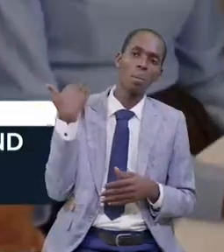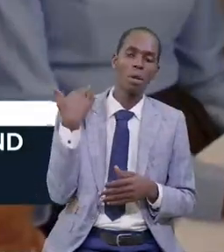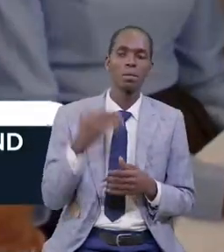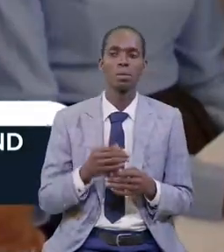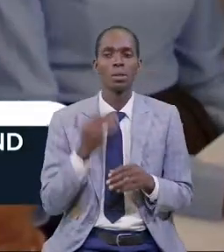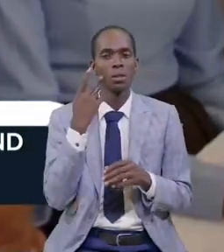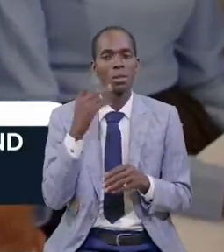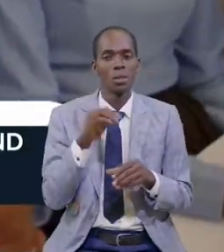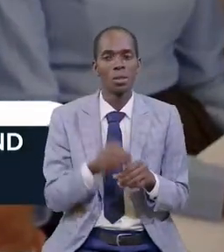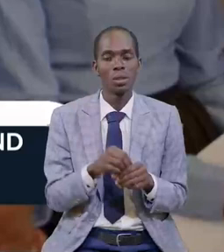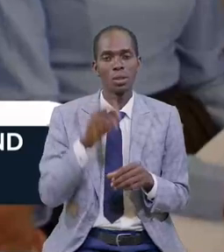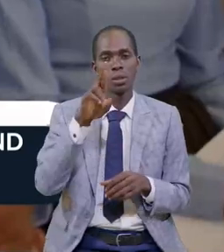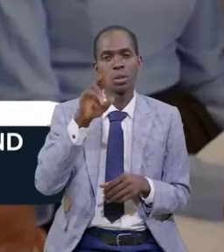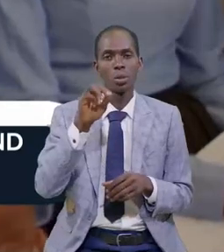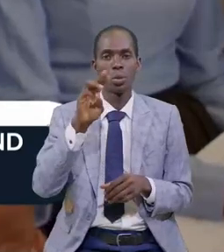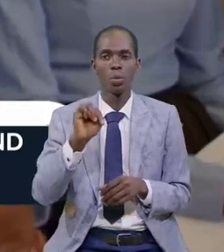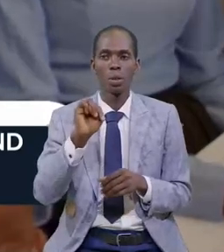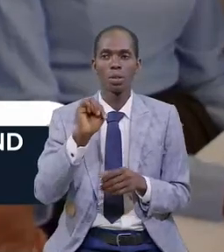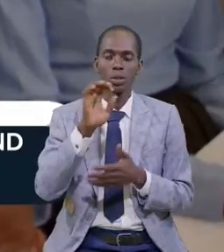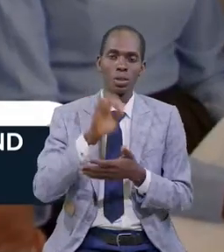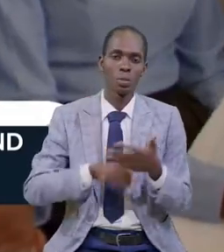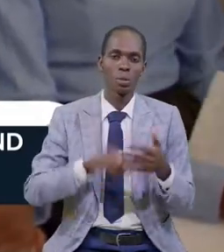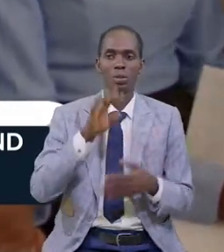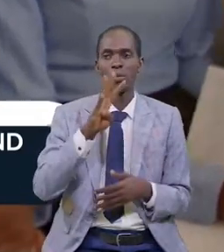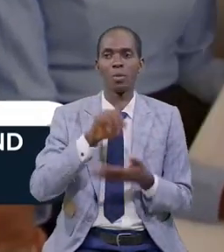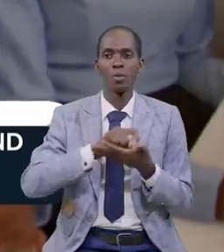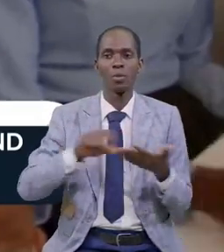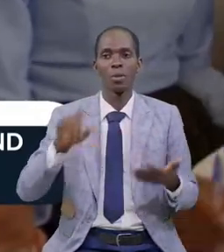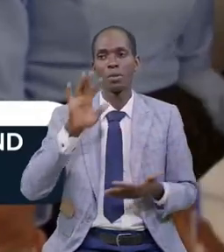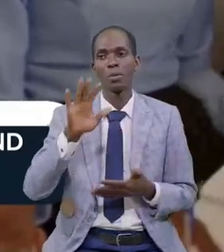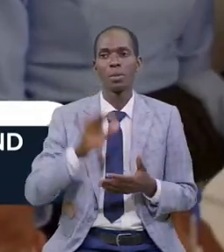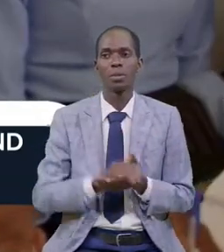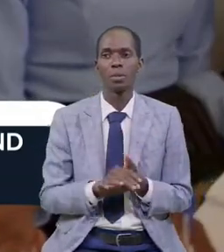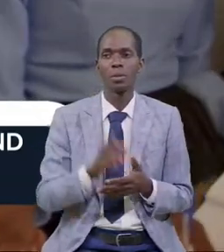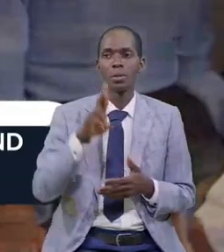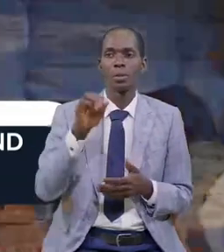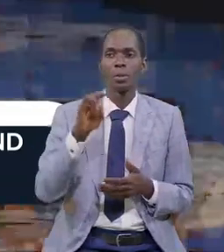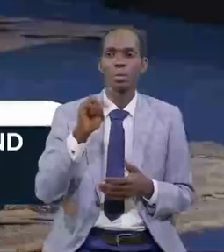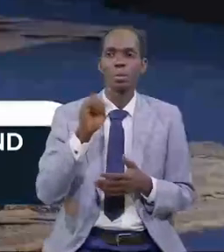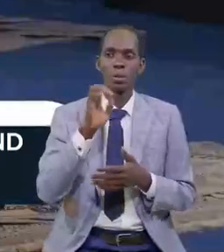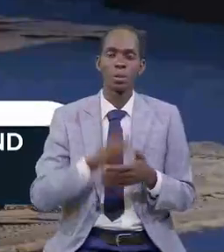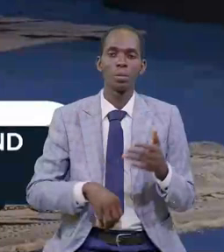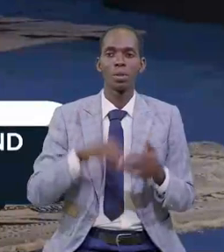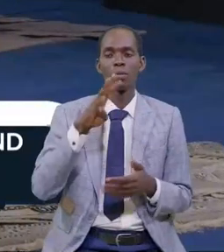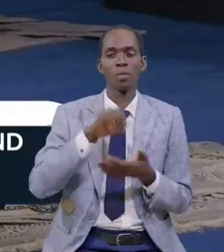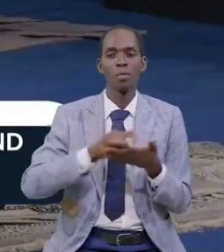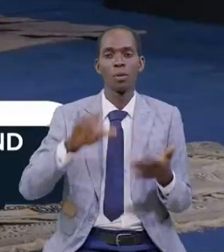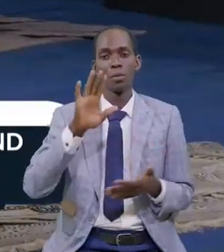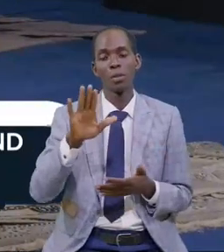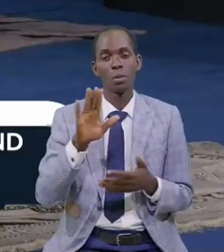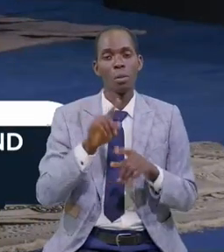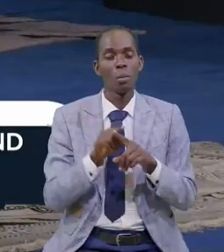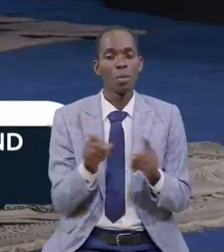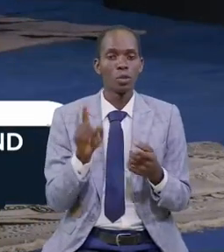passé Romains au chapitre 4 verset 5 Romains 45 et